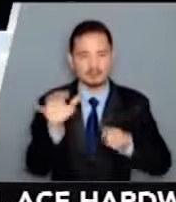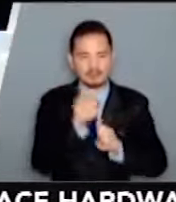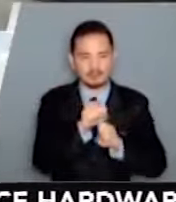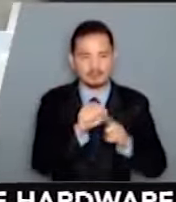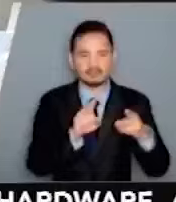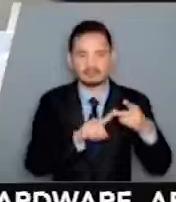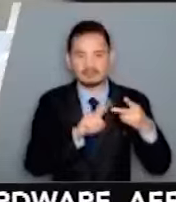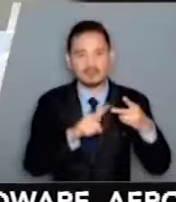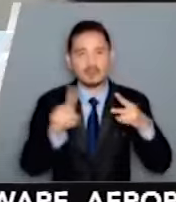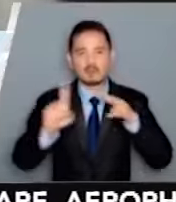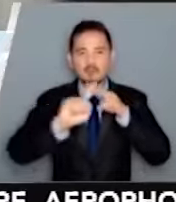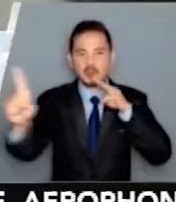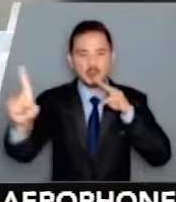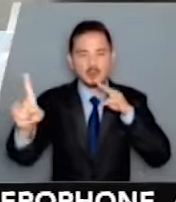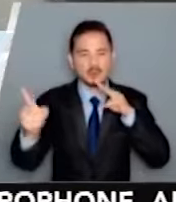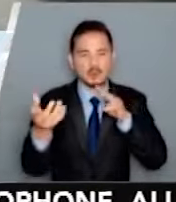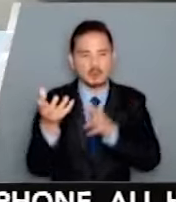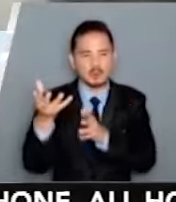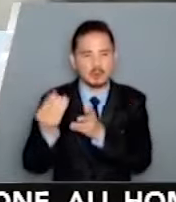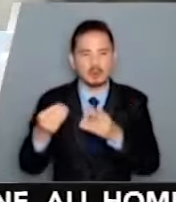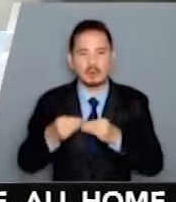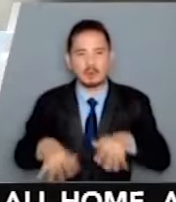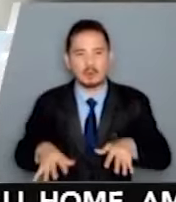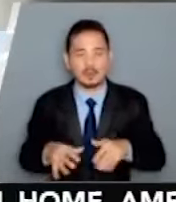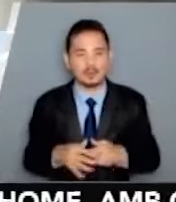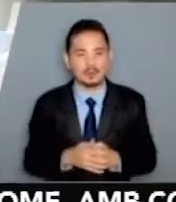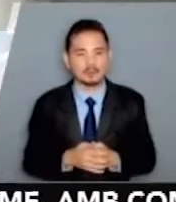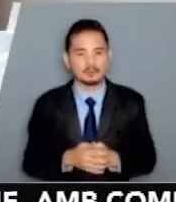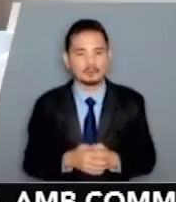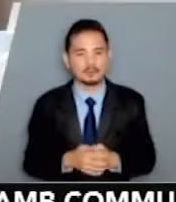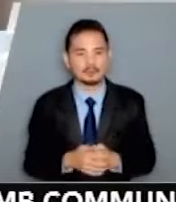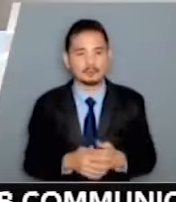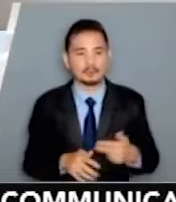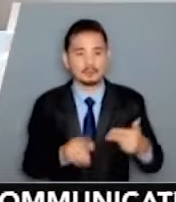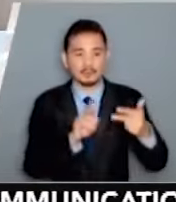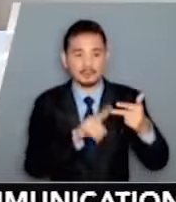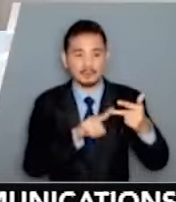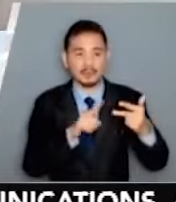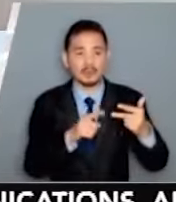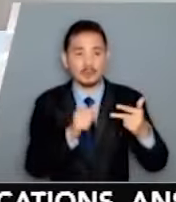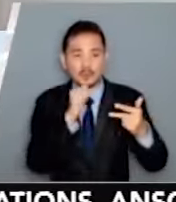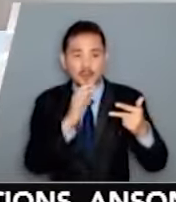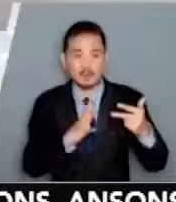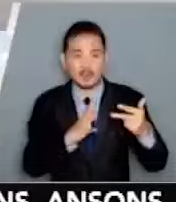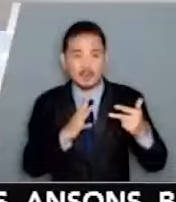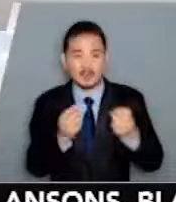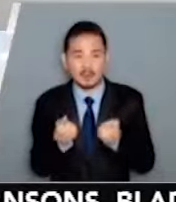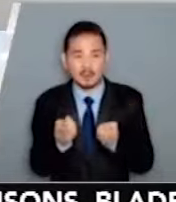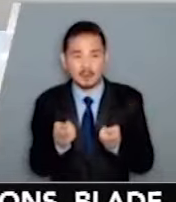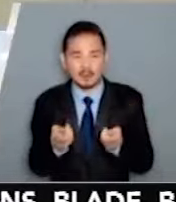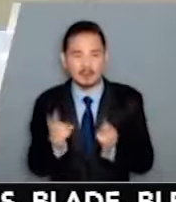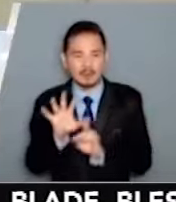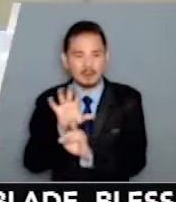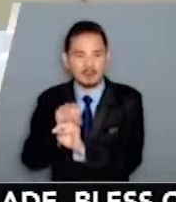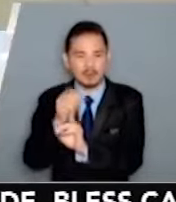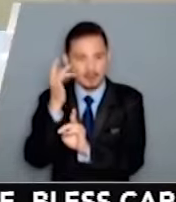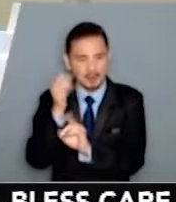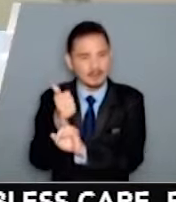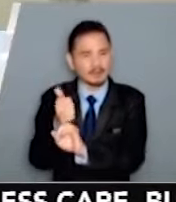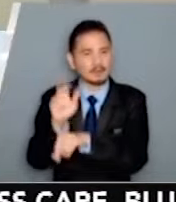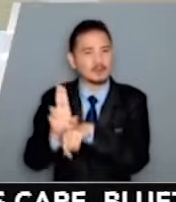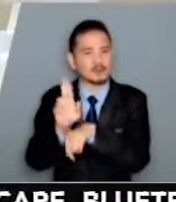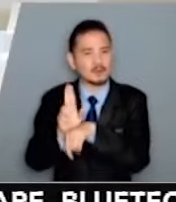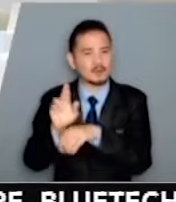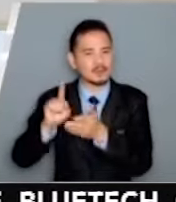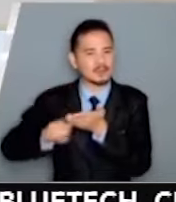motorsiklo. Gayunman, naaresto ang 25-anyos na kanyang kalibin dahil sa kanya nakuha ang gadget ng biktima. Ayon sa